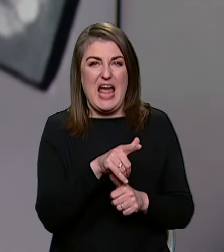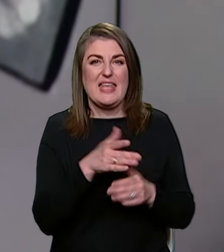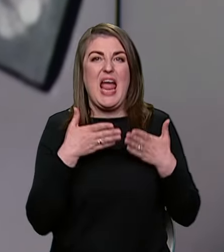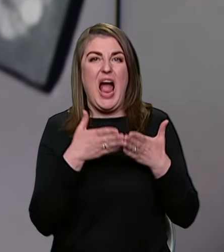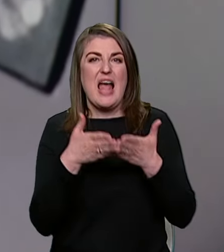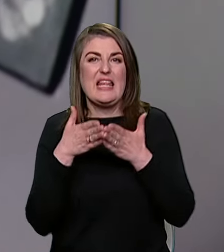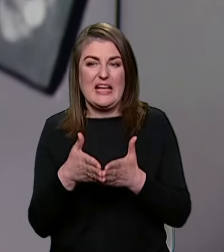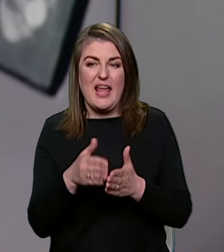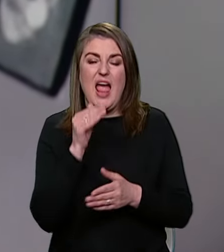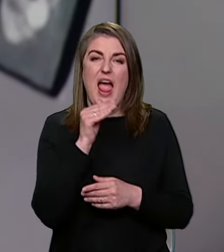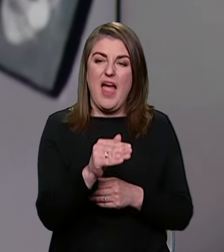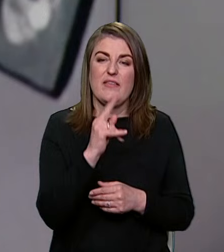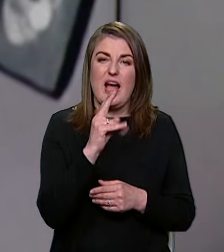катери